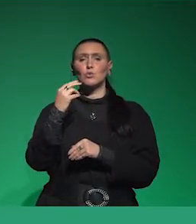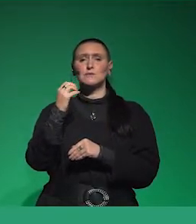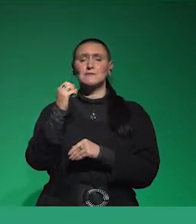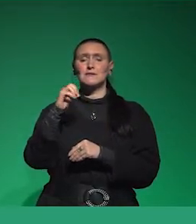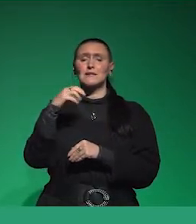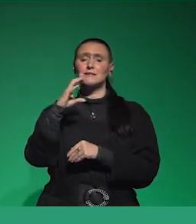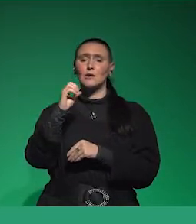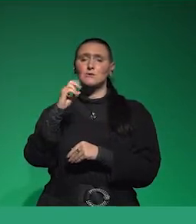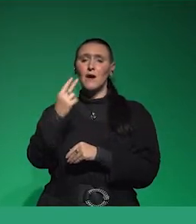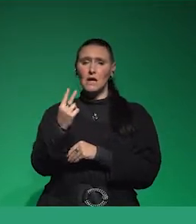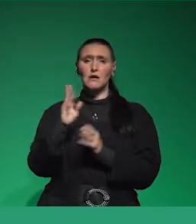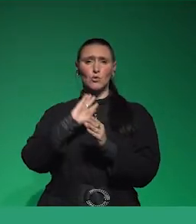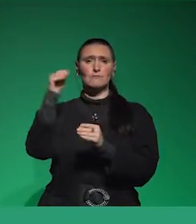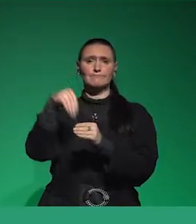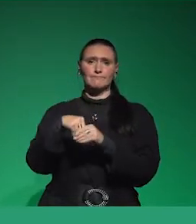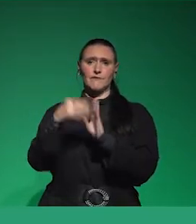Kohlenstofffußabdruck